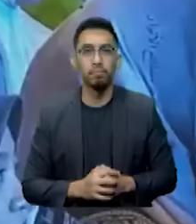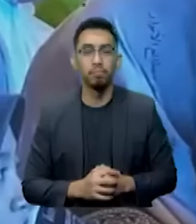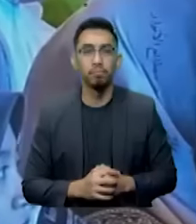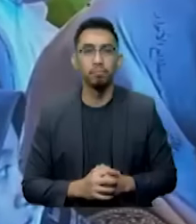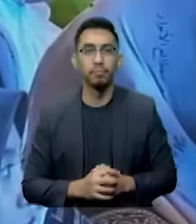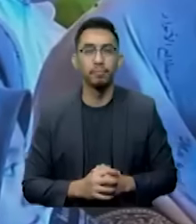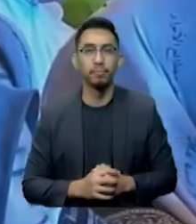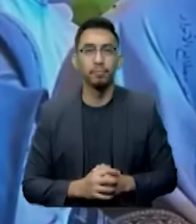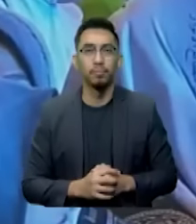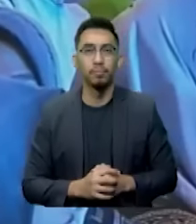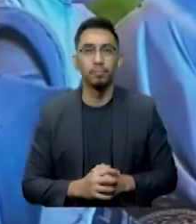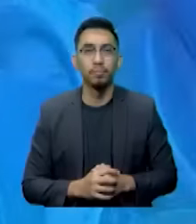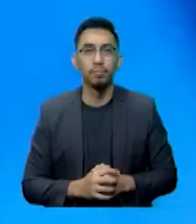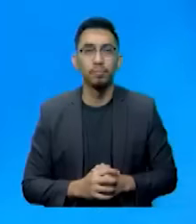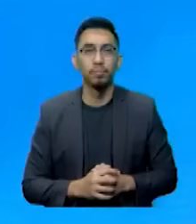melaporkan.